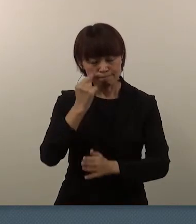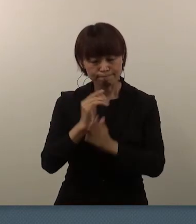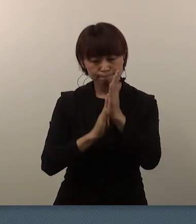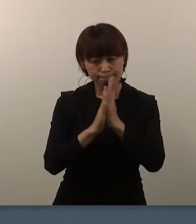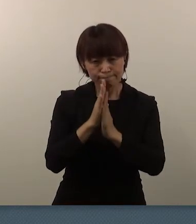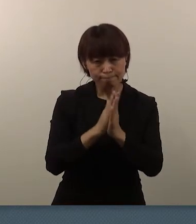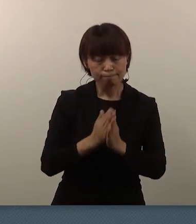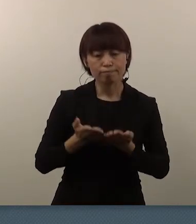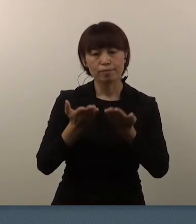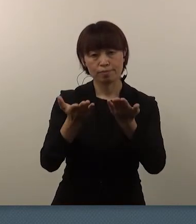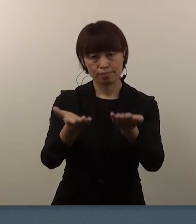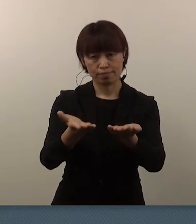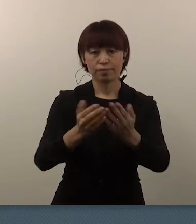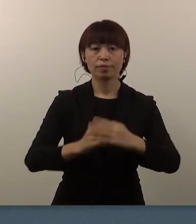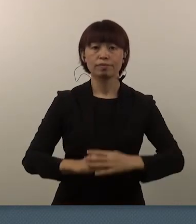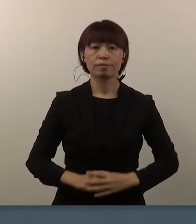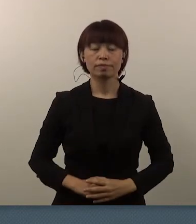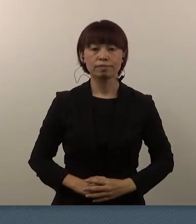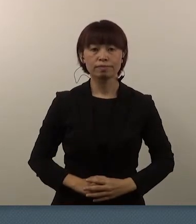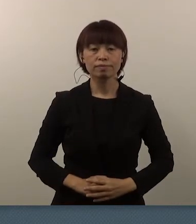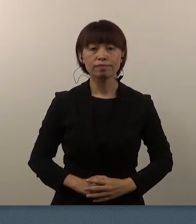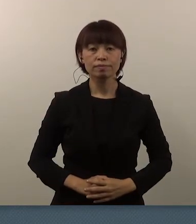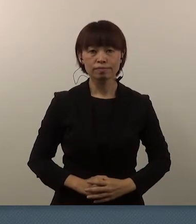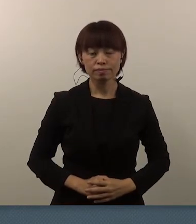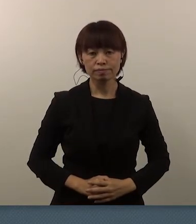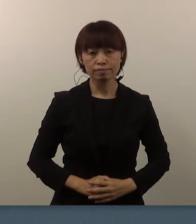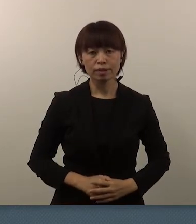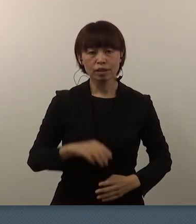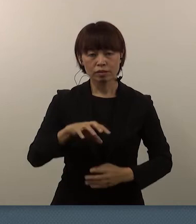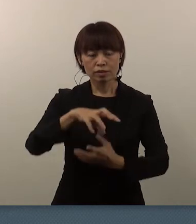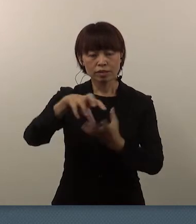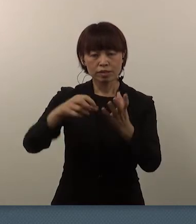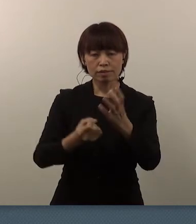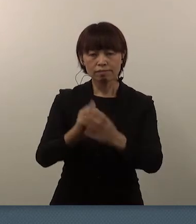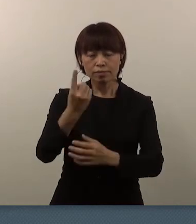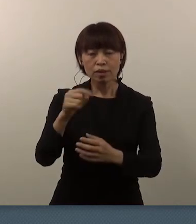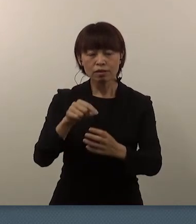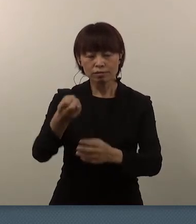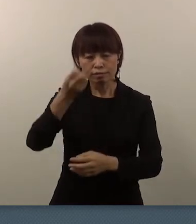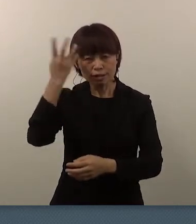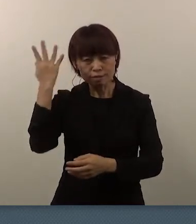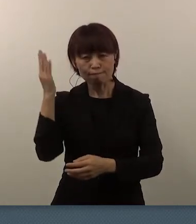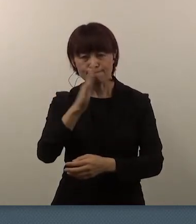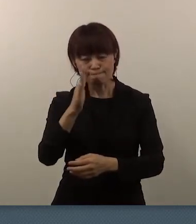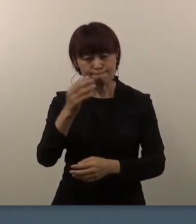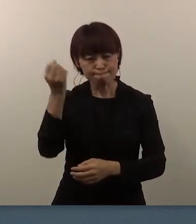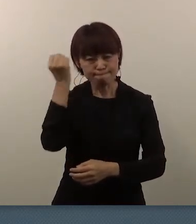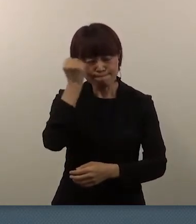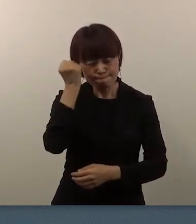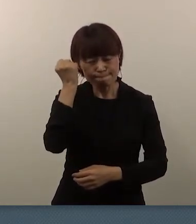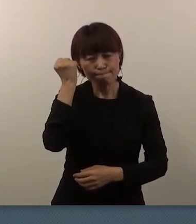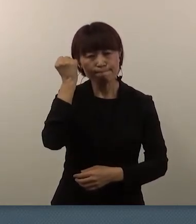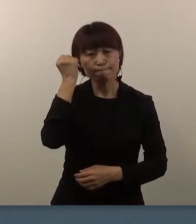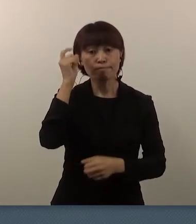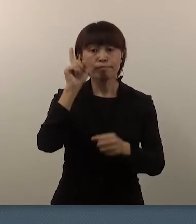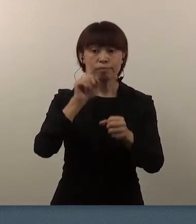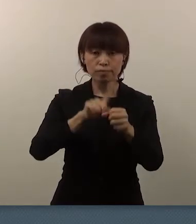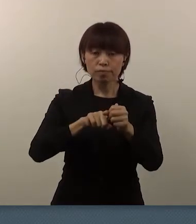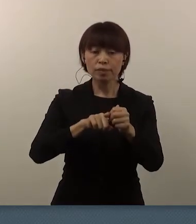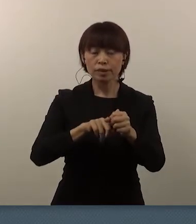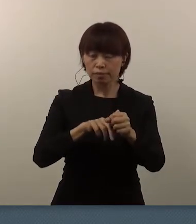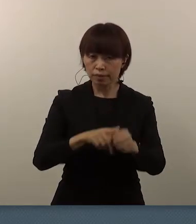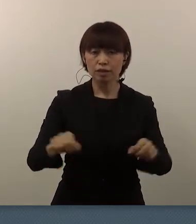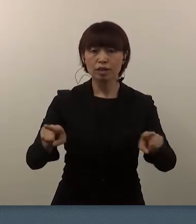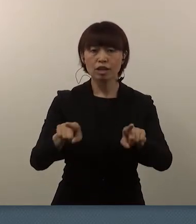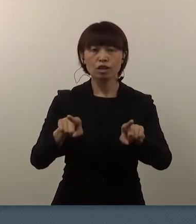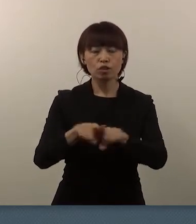。そしてこの事件を決して風化させず、この悲しみを大きな力に変えて共に生きる